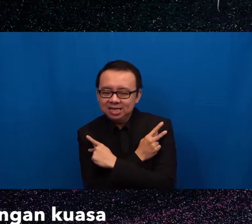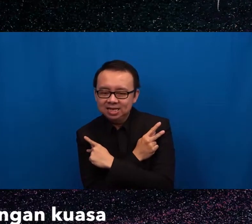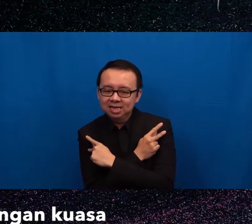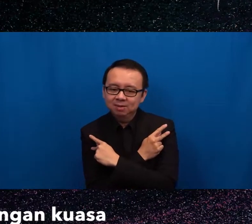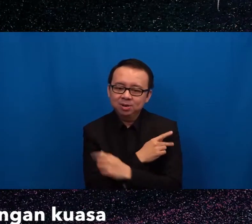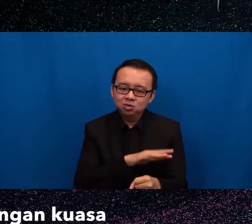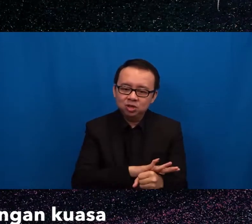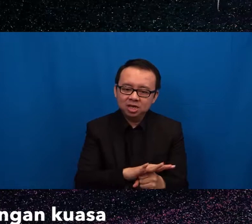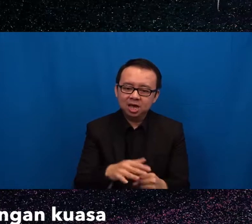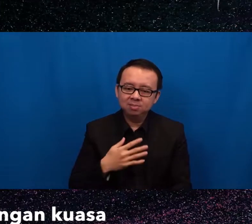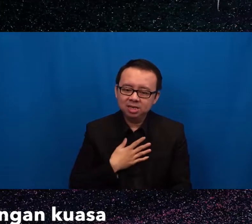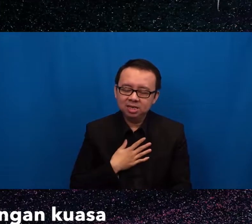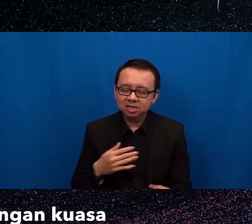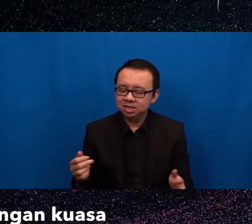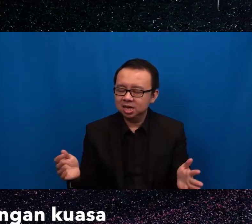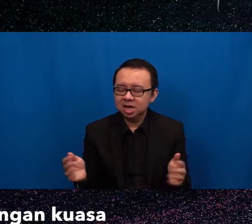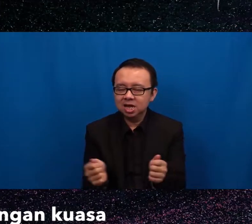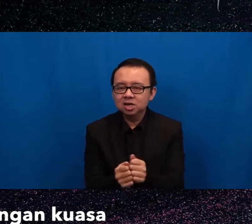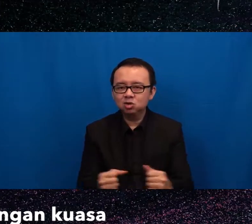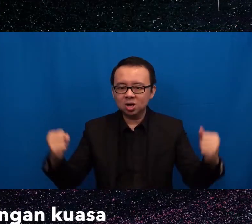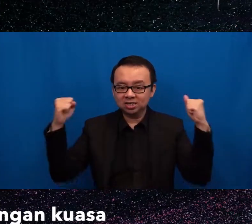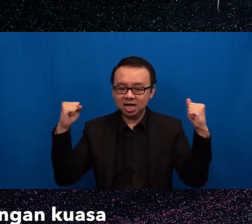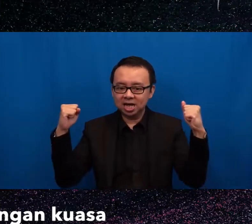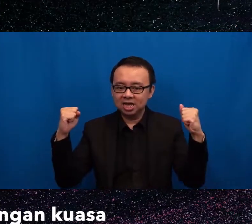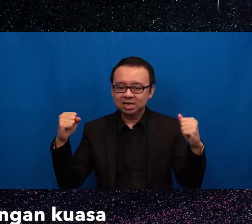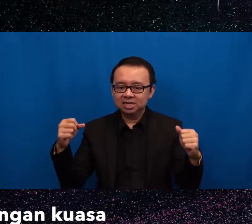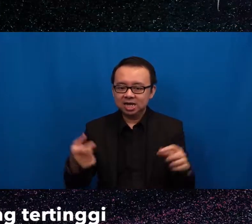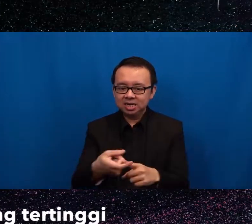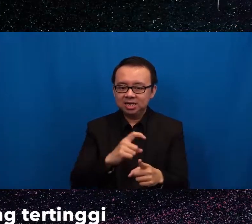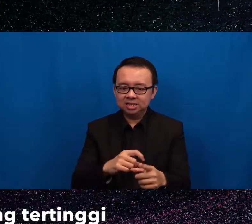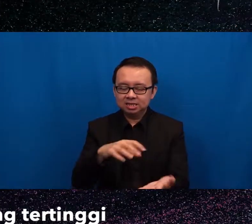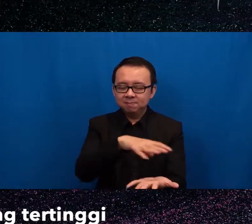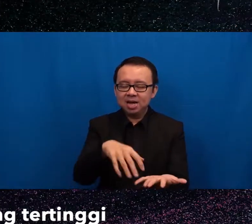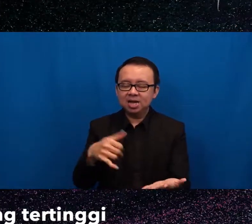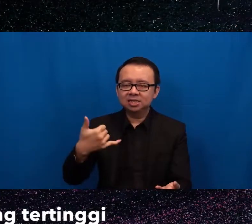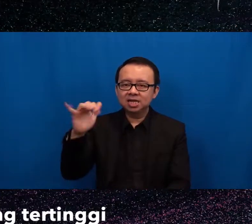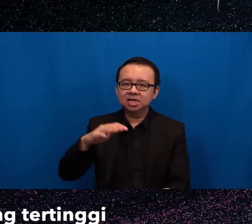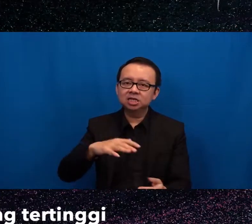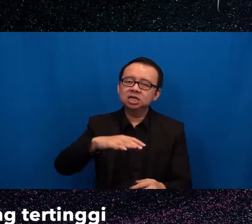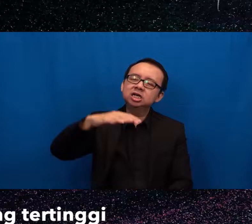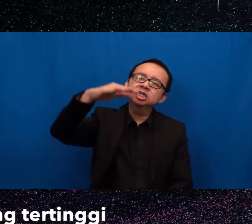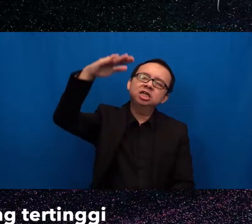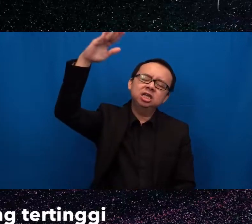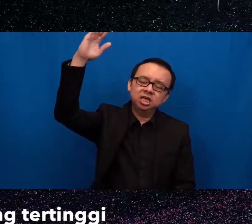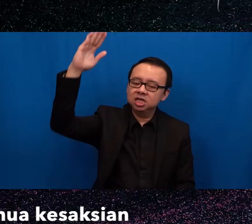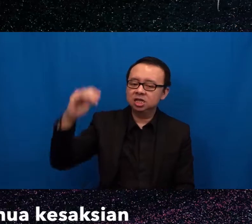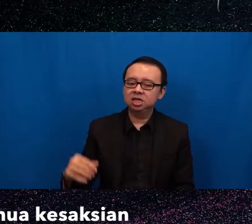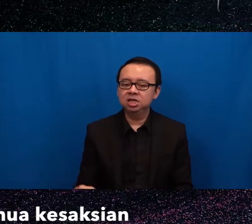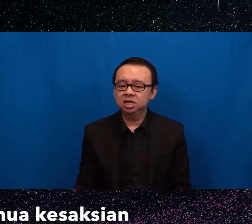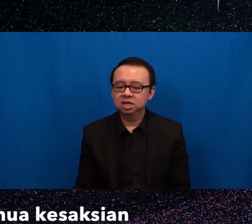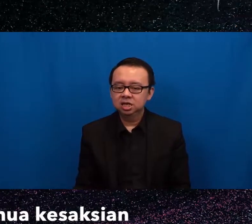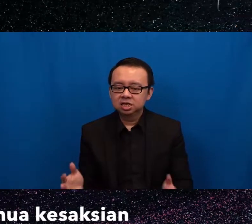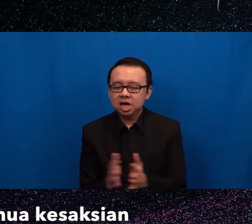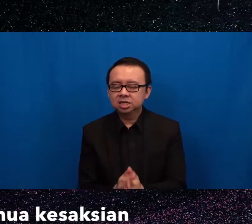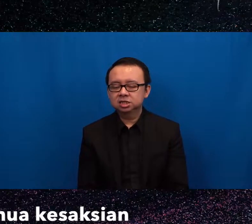ilahi. Penuhi kami dengan kuasa dari tempat yang